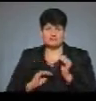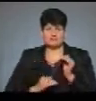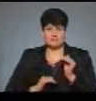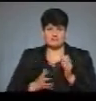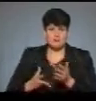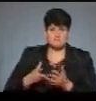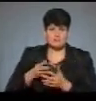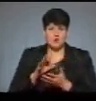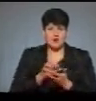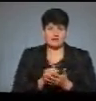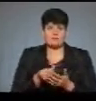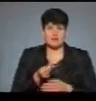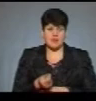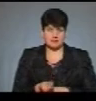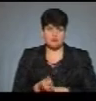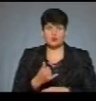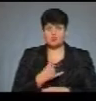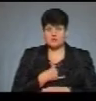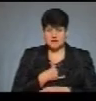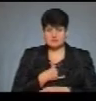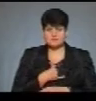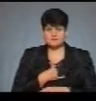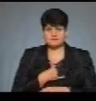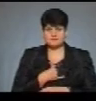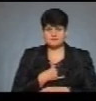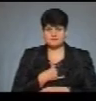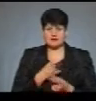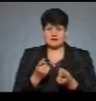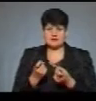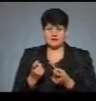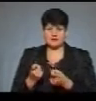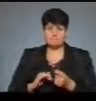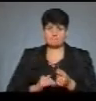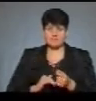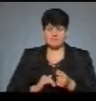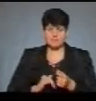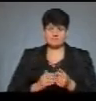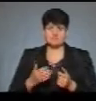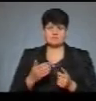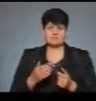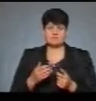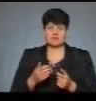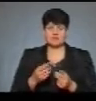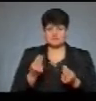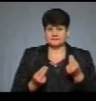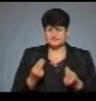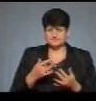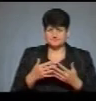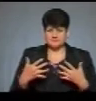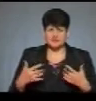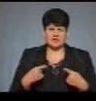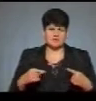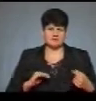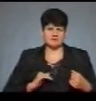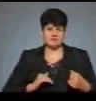відповідно оплачують орендну плату. В нас ми залучаємо підприємців з атракціонами, ми залучаємо інших підприємців,